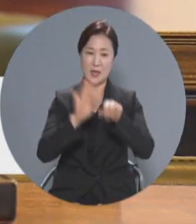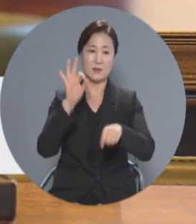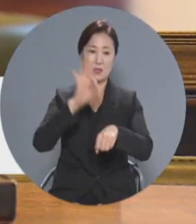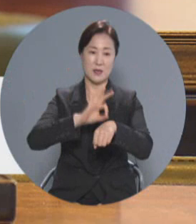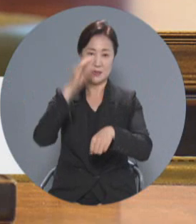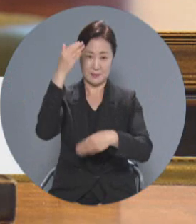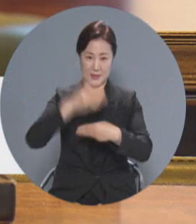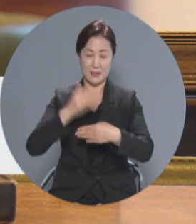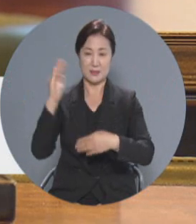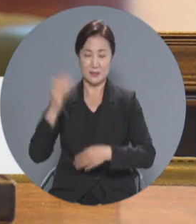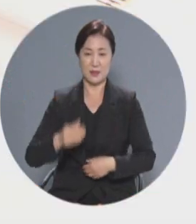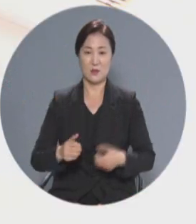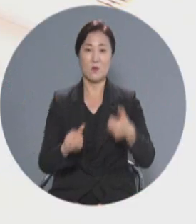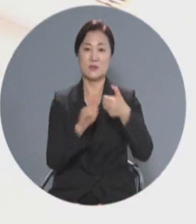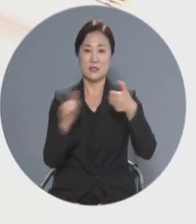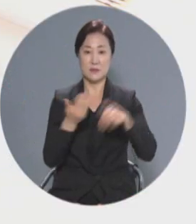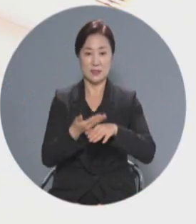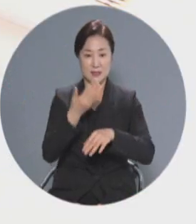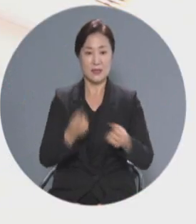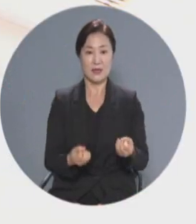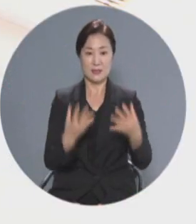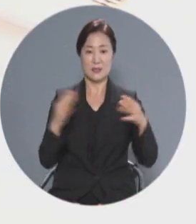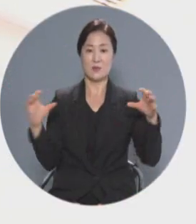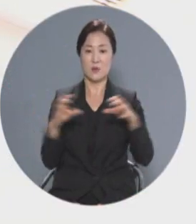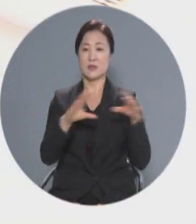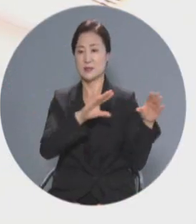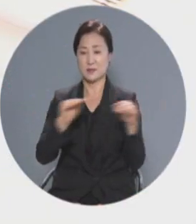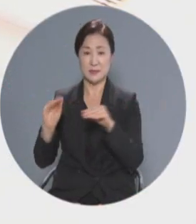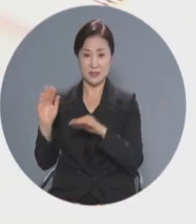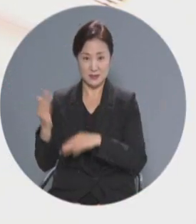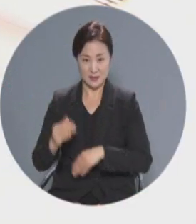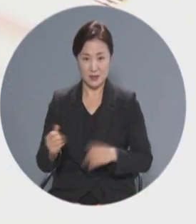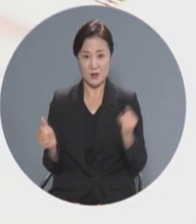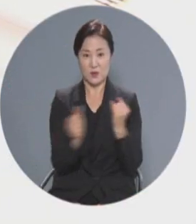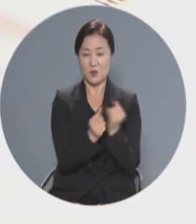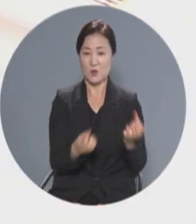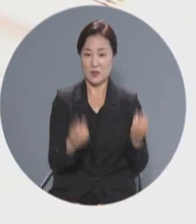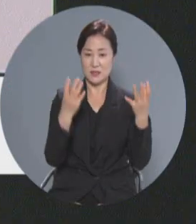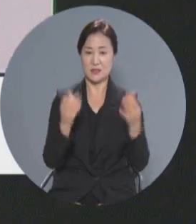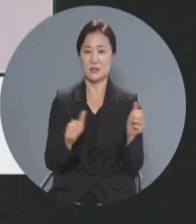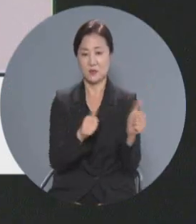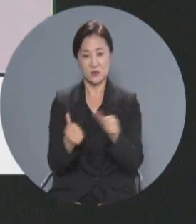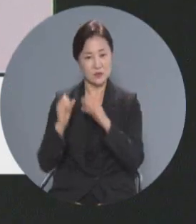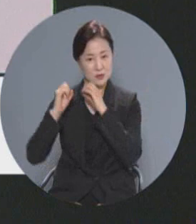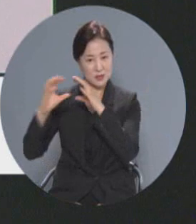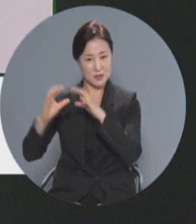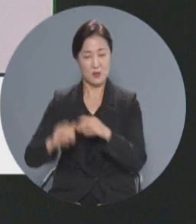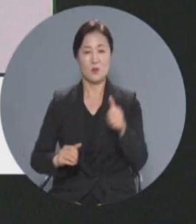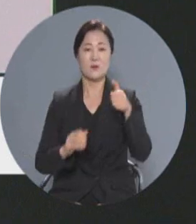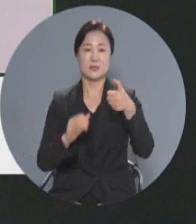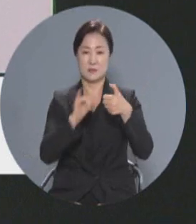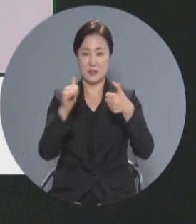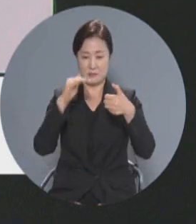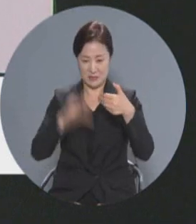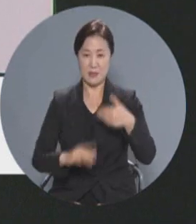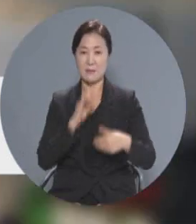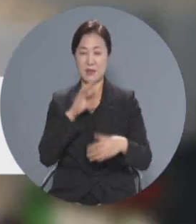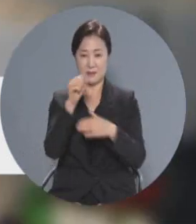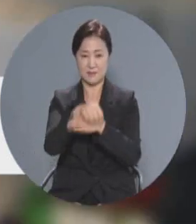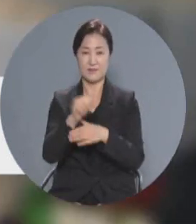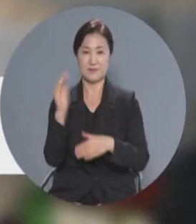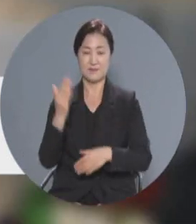가능하며 50인 이상 행사나 집회는 금지되고 결혼식과 장례식 역시 50인 미만까지만